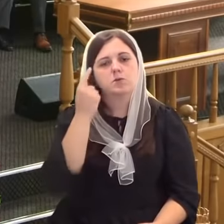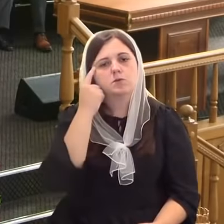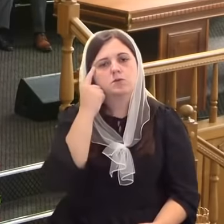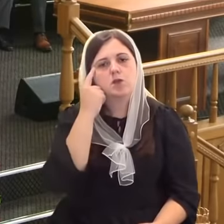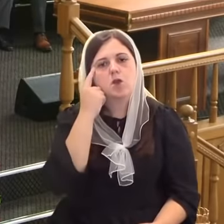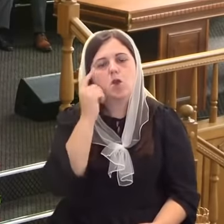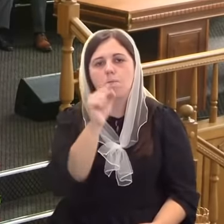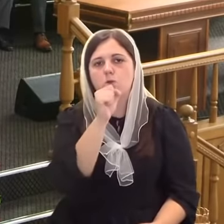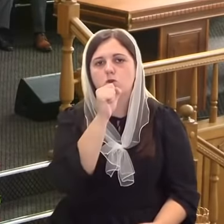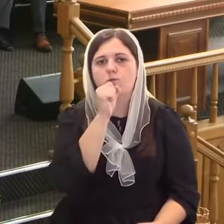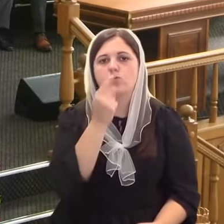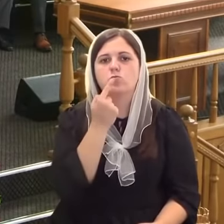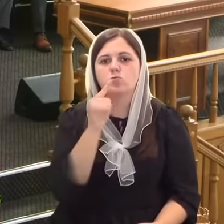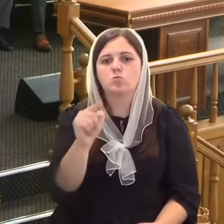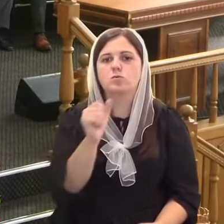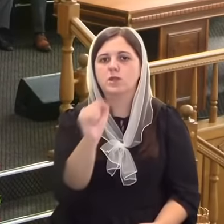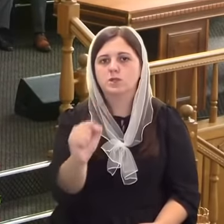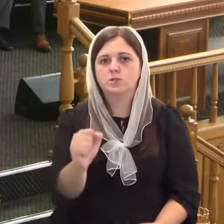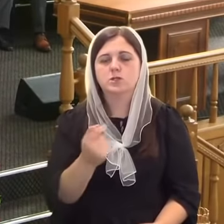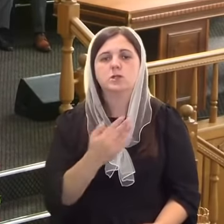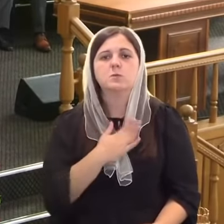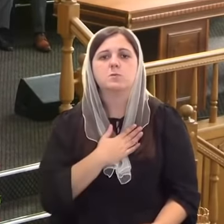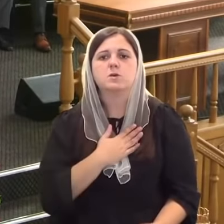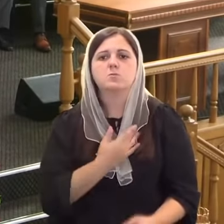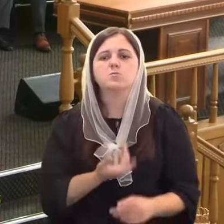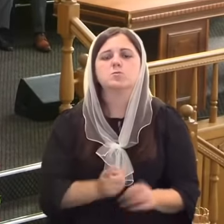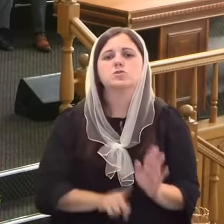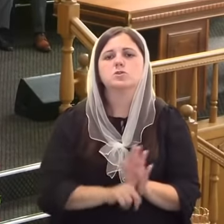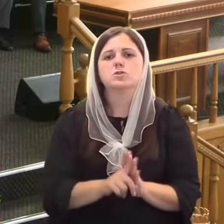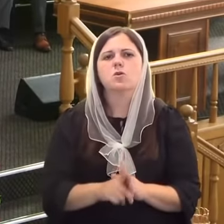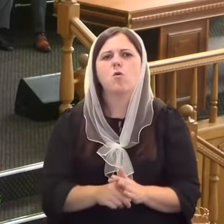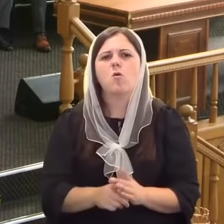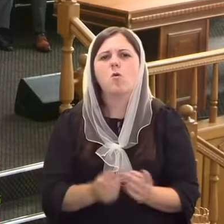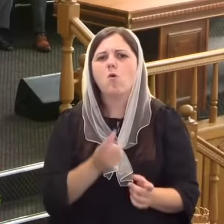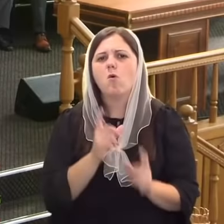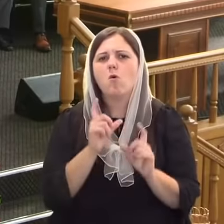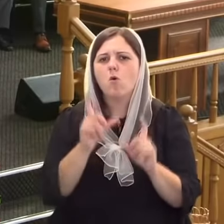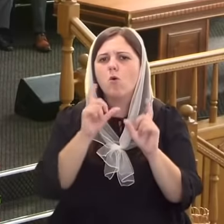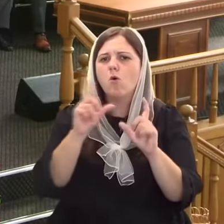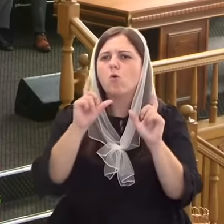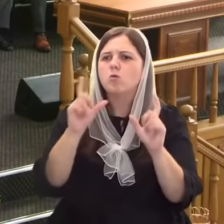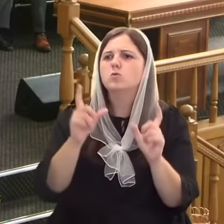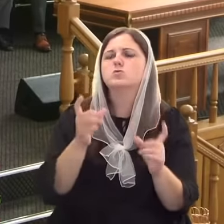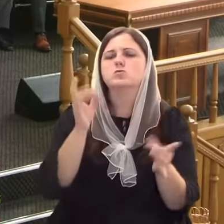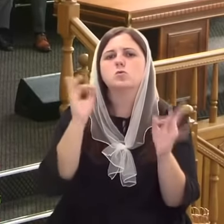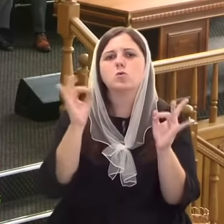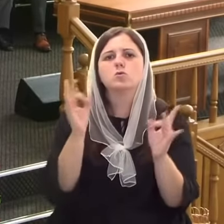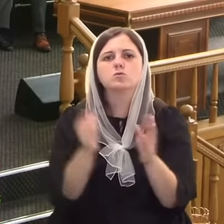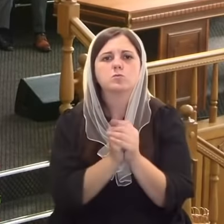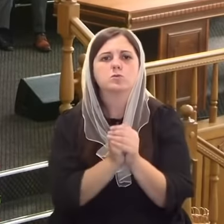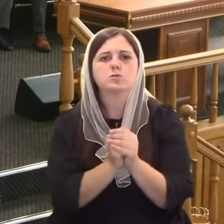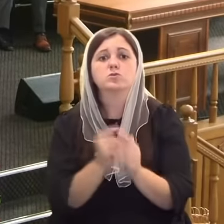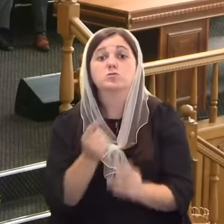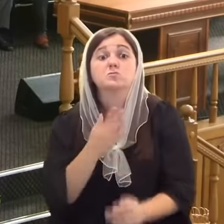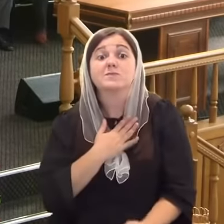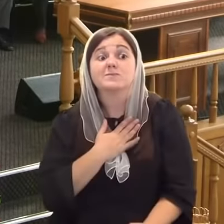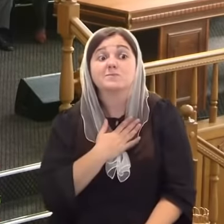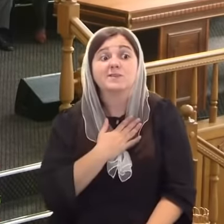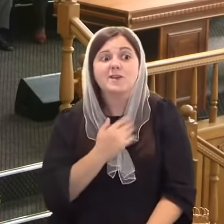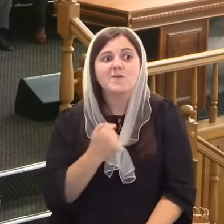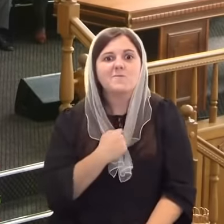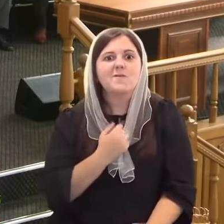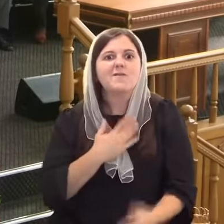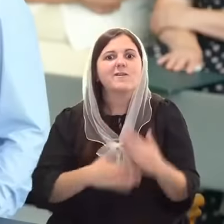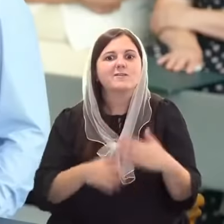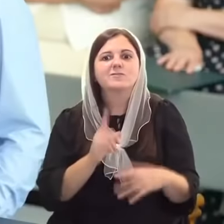немножко дальше от себя, и мы начали громко молиться, и я обрадовался, что так громко молятся, что меня не слышно. Слава Богу, я